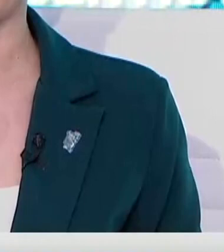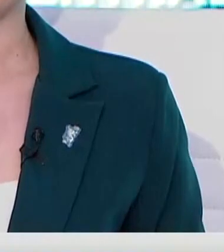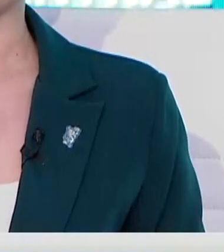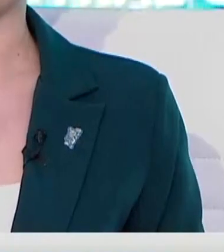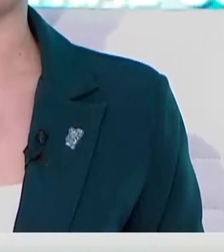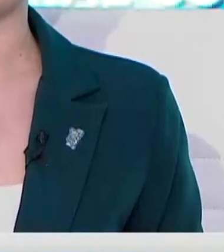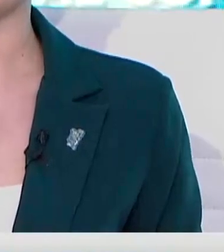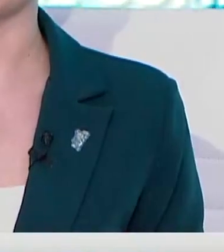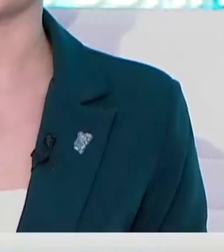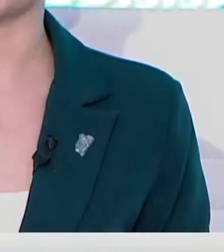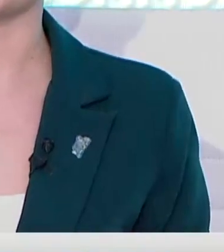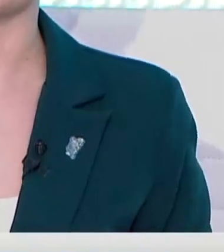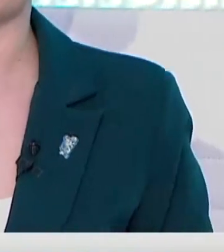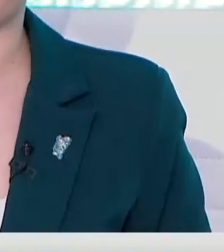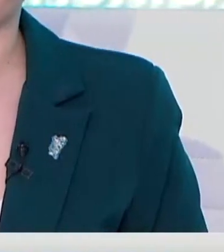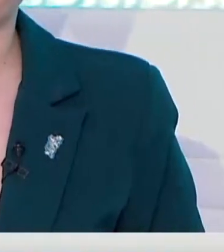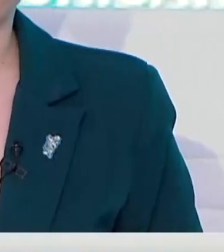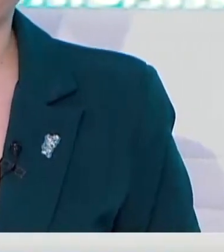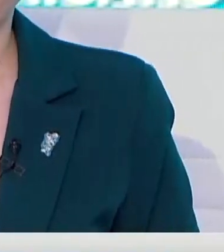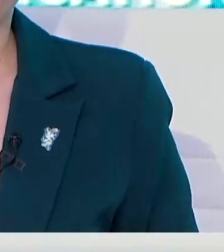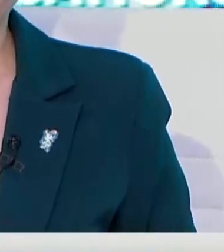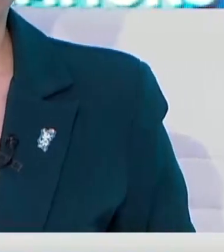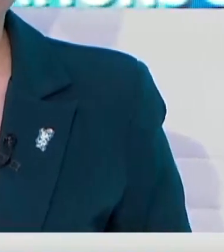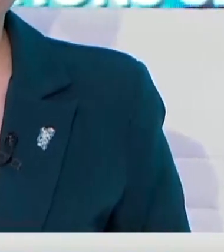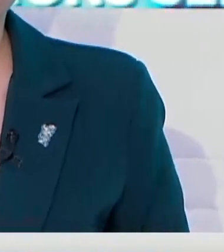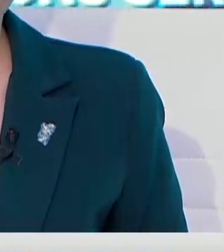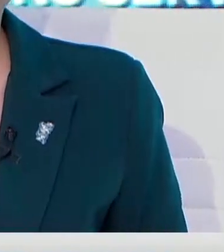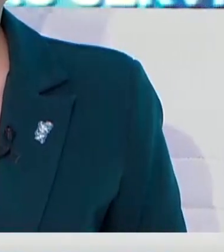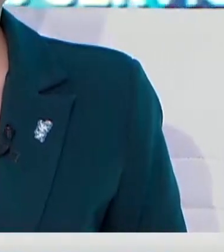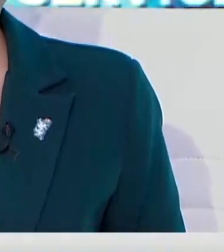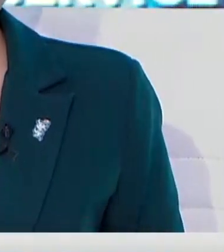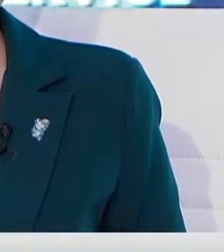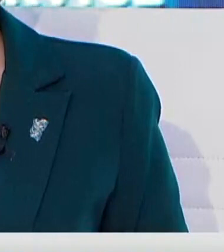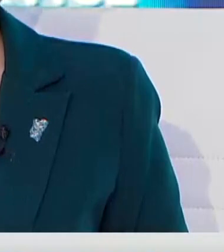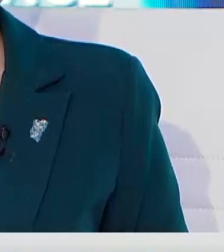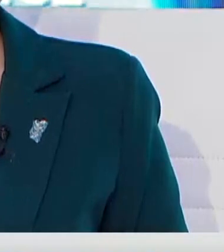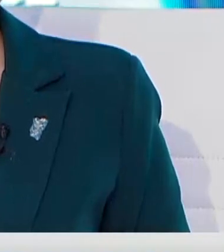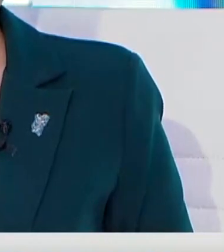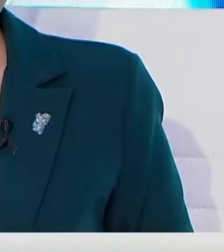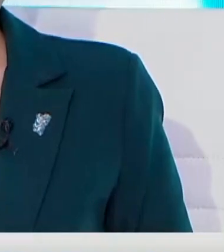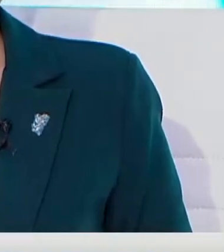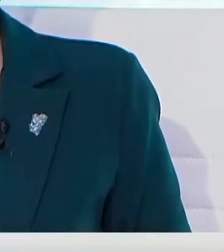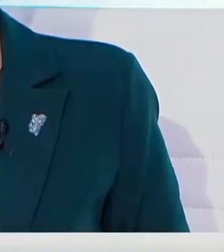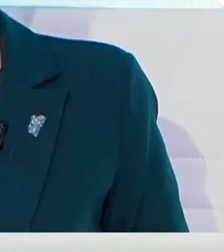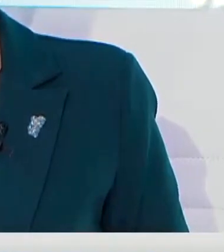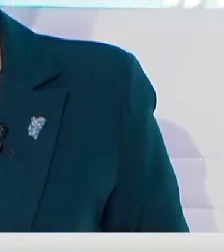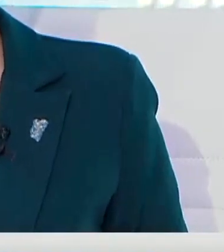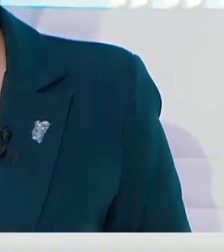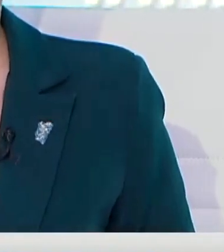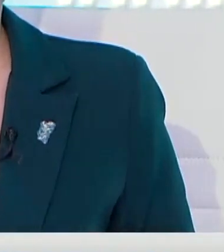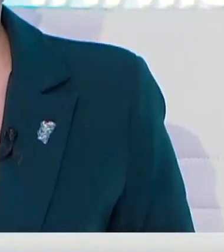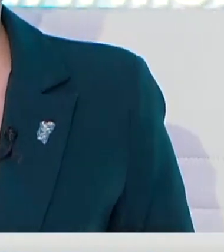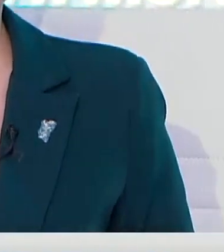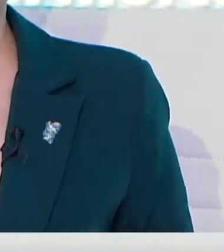здравоохранения Республики Казахстан Елжан Біртанов проинформирует о текущей ситуации по коронавирусной инфекции. Всего доброго.